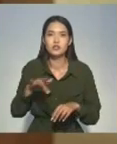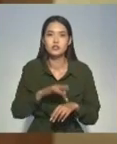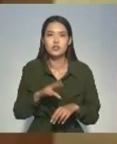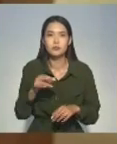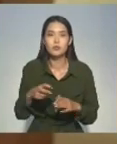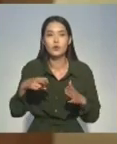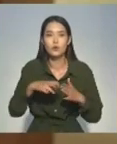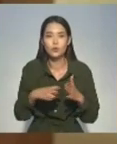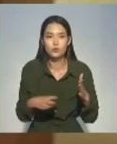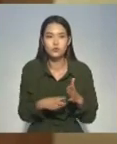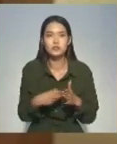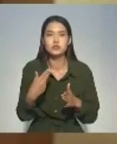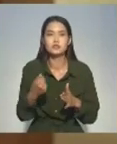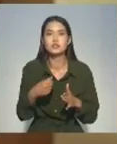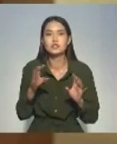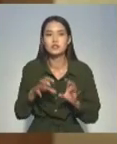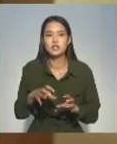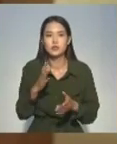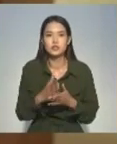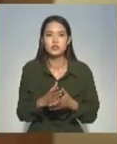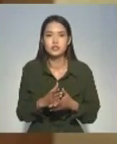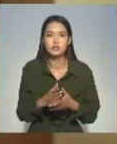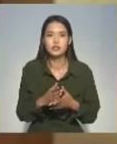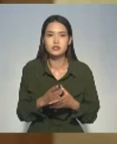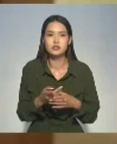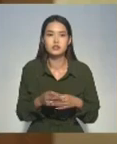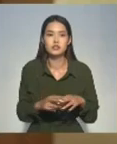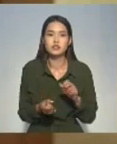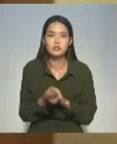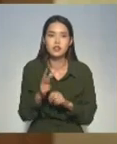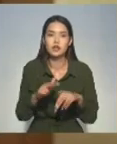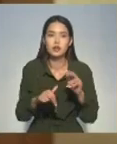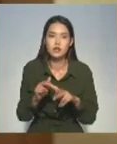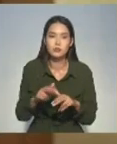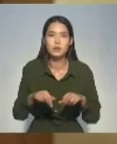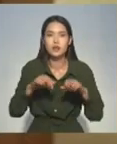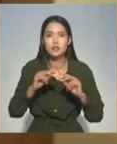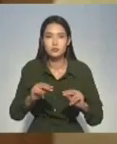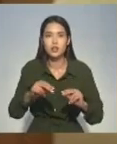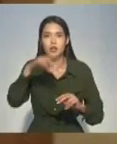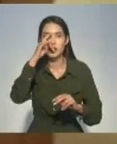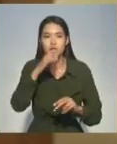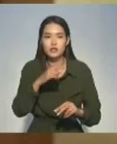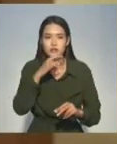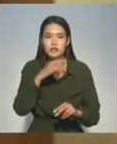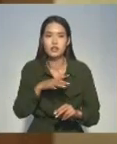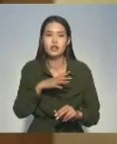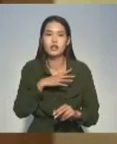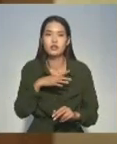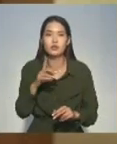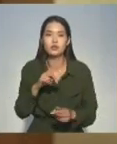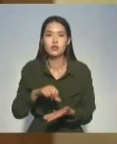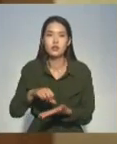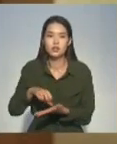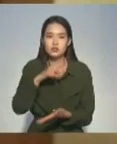укреплению демократизации, по взятию курса на построение справедливого Казахстана, который должен стоять на 3